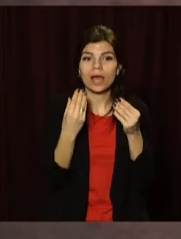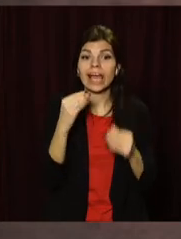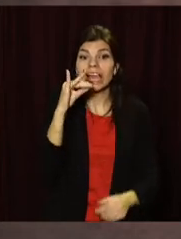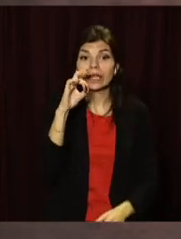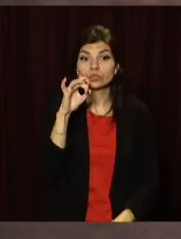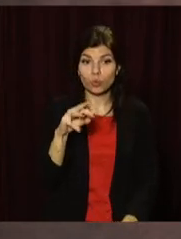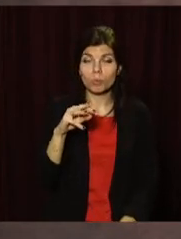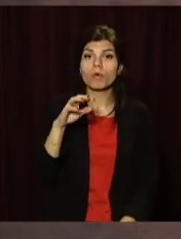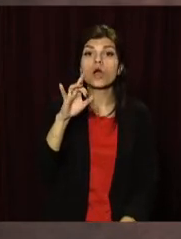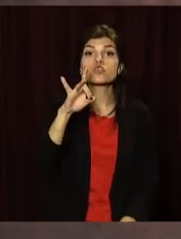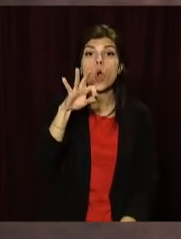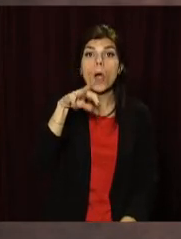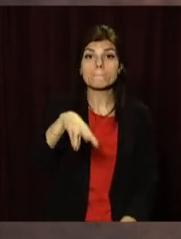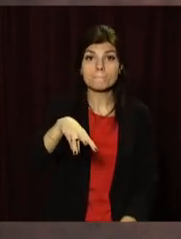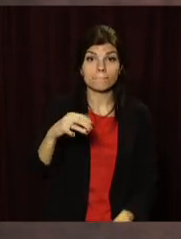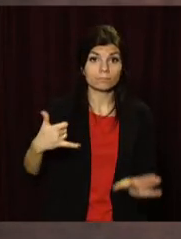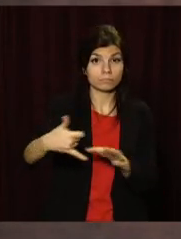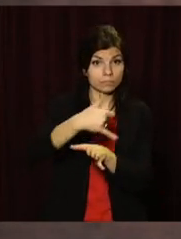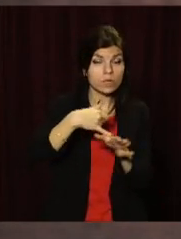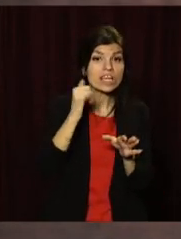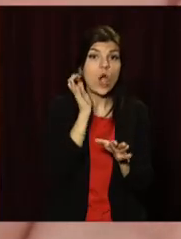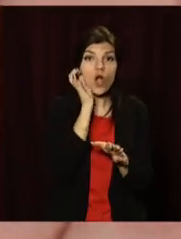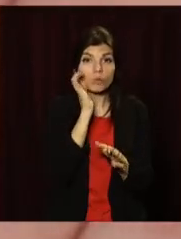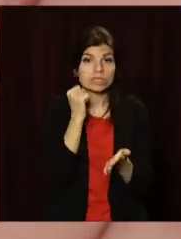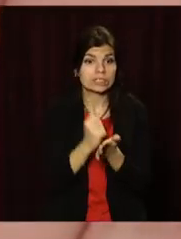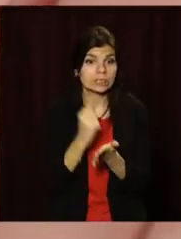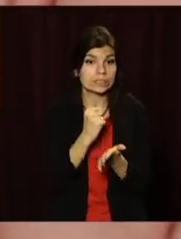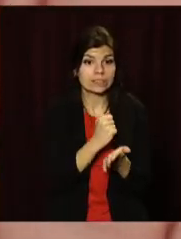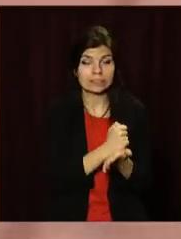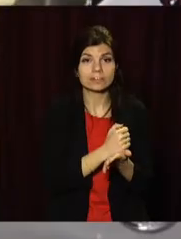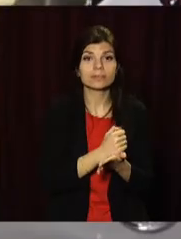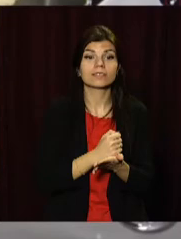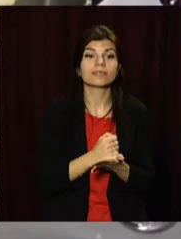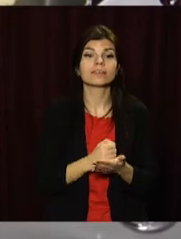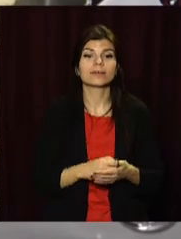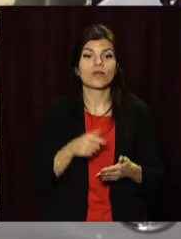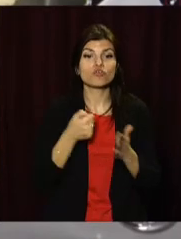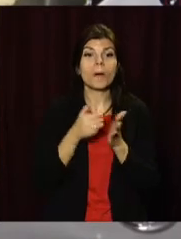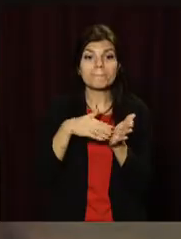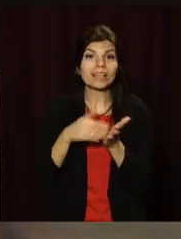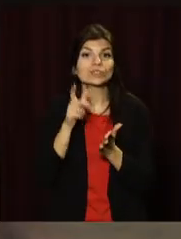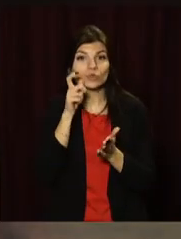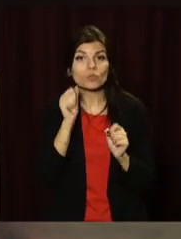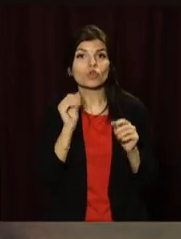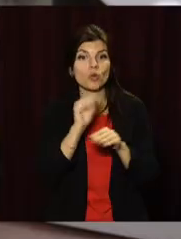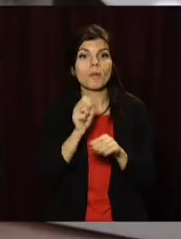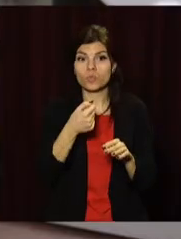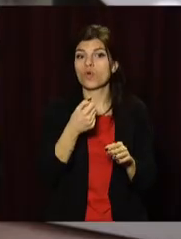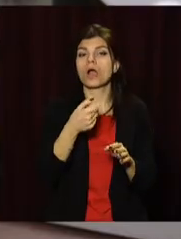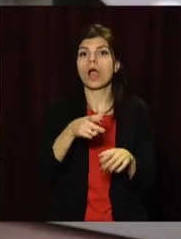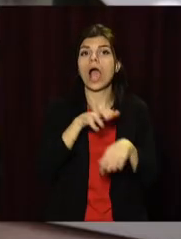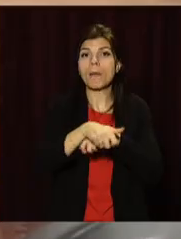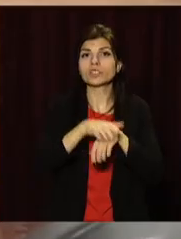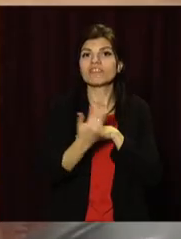будемо заливати ромом, вот, і орехи будемо дробити. Для ще більш аромату кексу до масла з цукром можна додати апельсинову